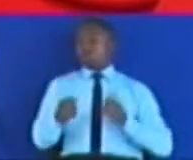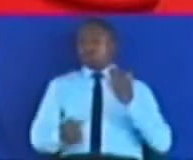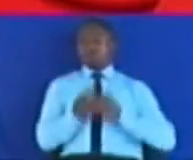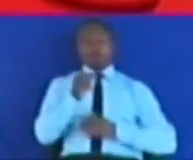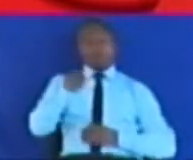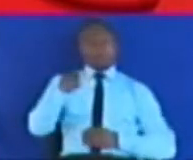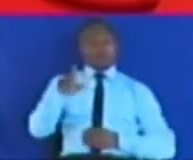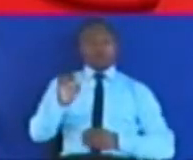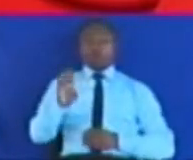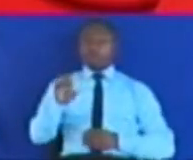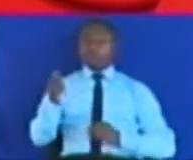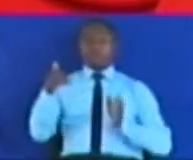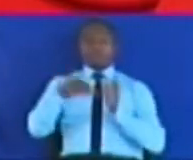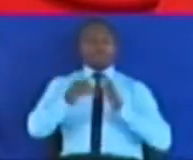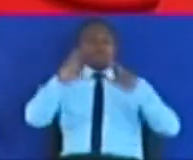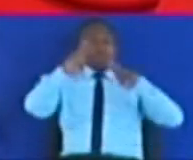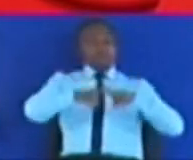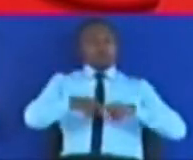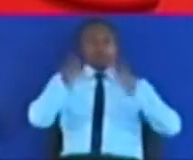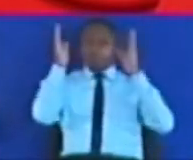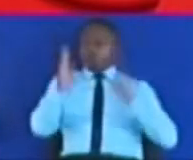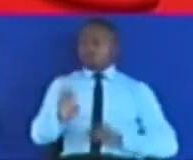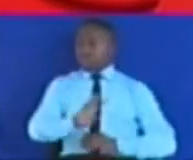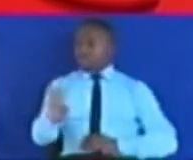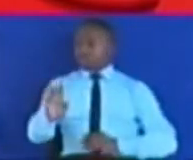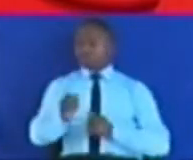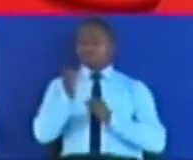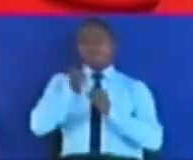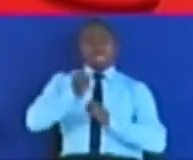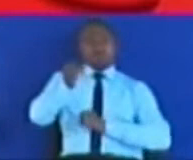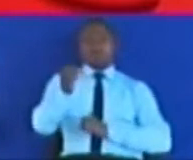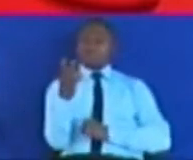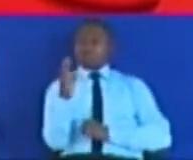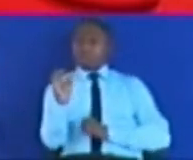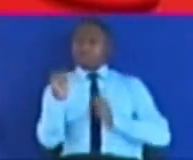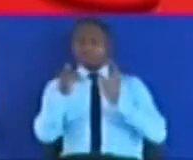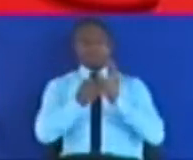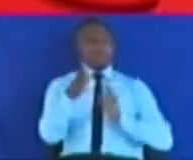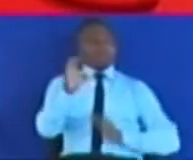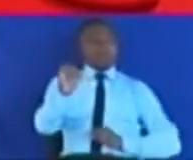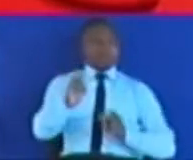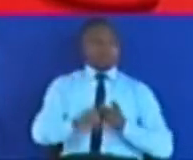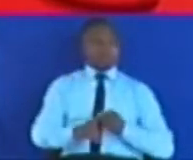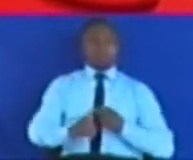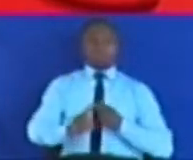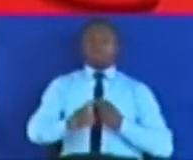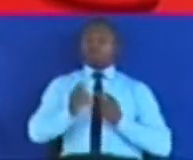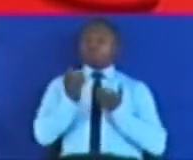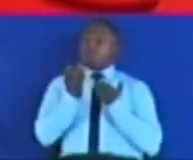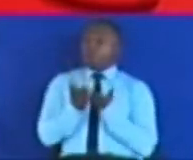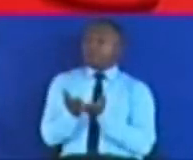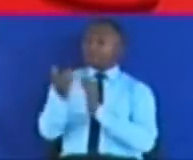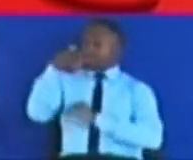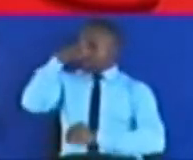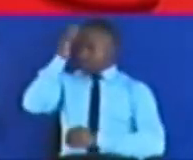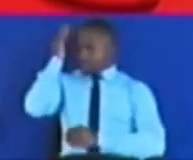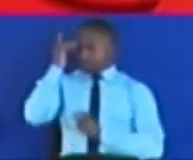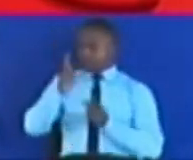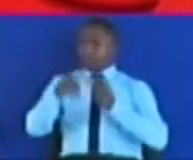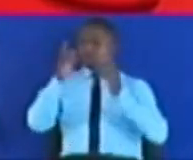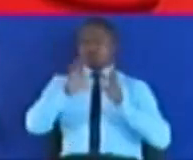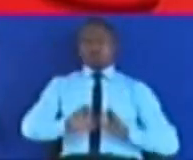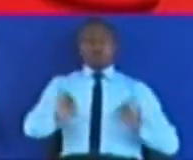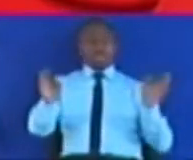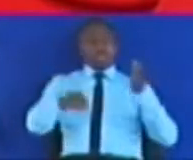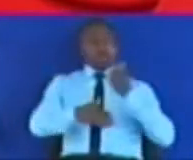Nobola kwenda makao makuu ya wilaya ni zaidi ya kilomita 40 mpaka 50. Tungeomba serikali iweze kuboresha